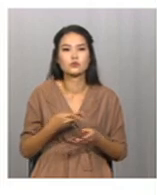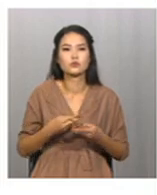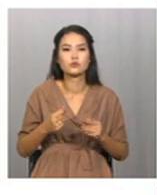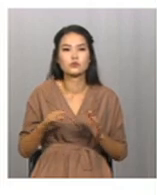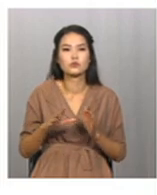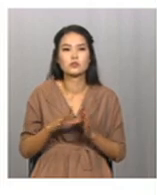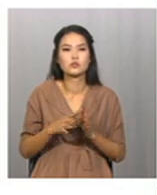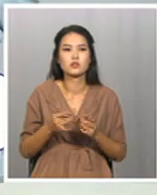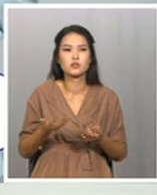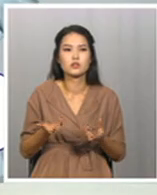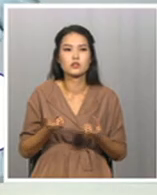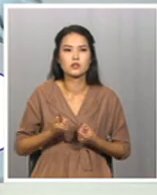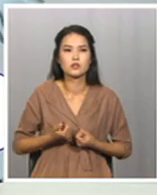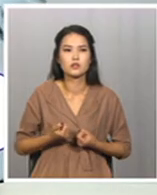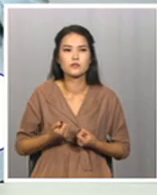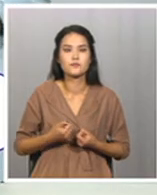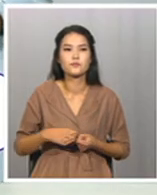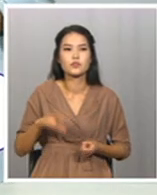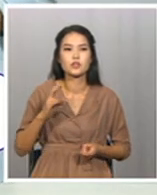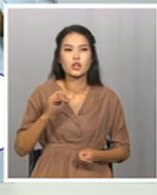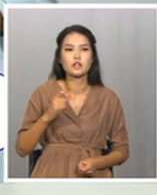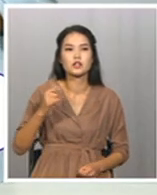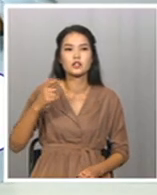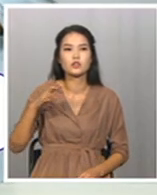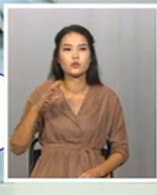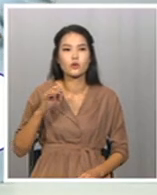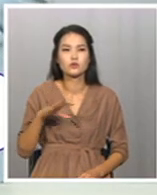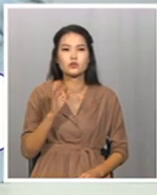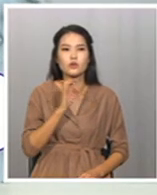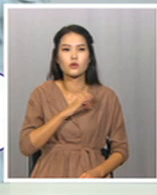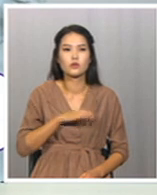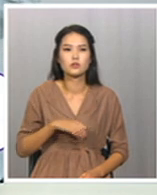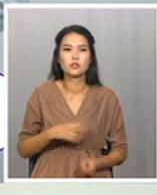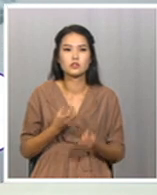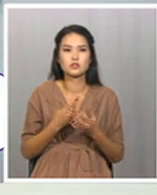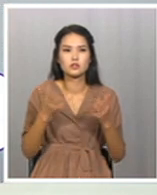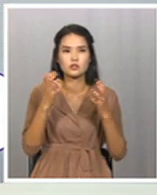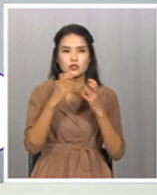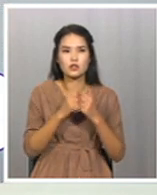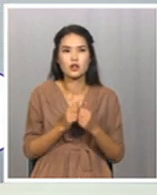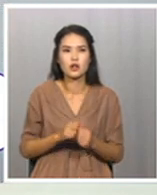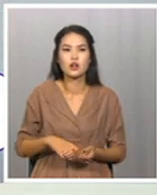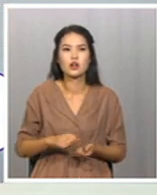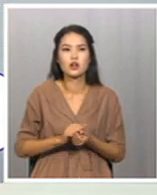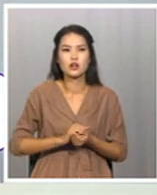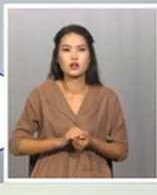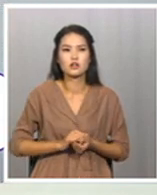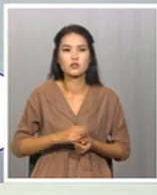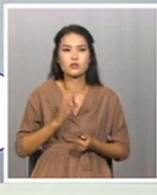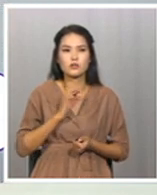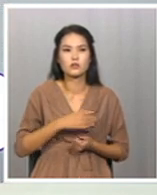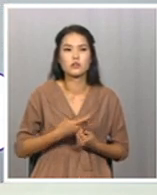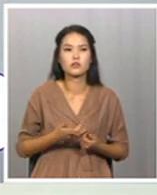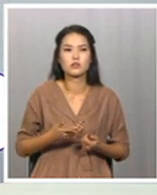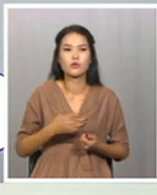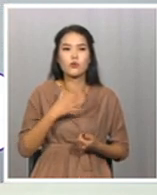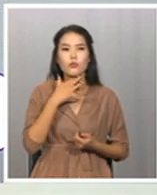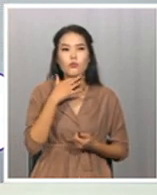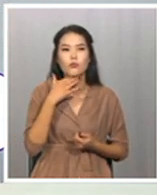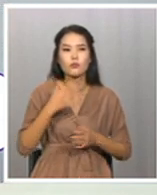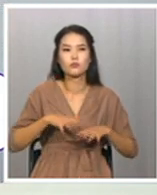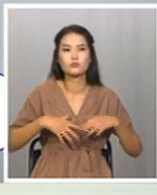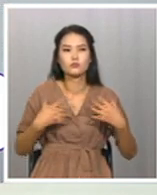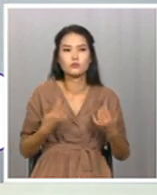электролиздеу арқылы алады. Натрий гидроксидінің қолданылуын қарап көретін болсақ, қолданылысы өте кең,